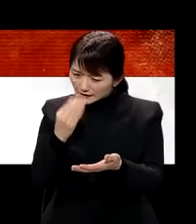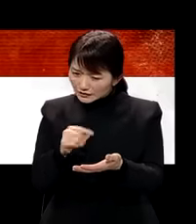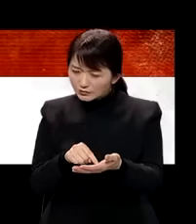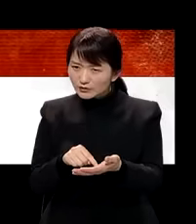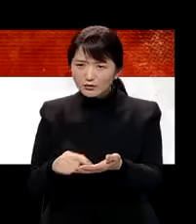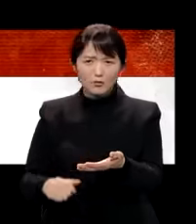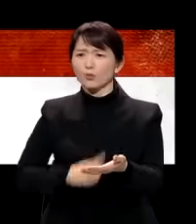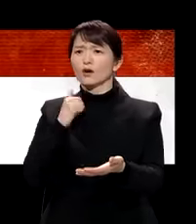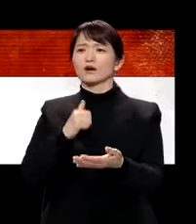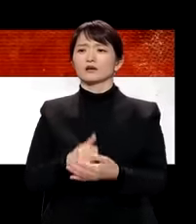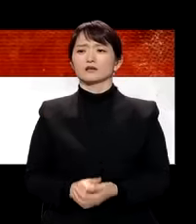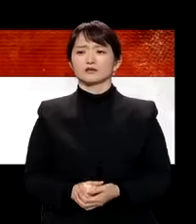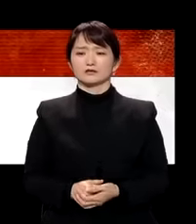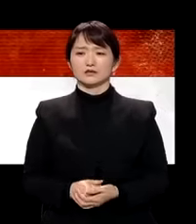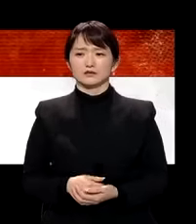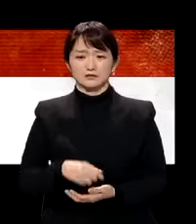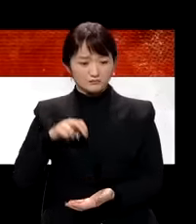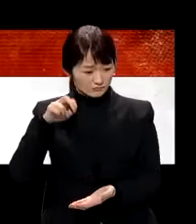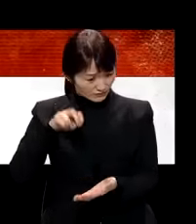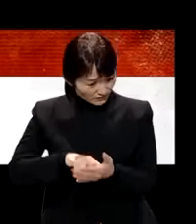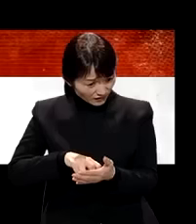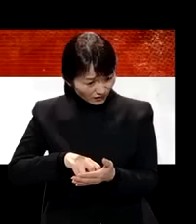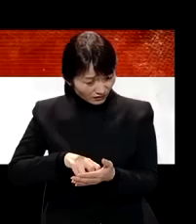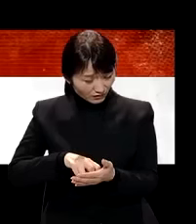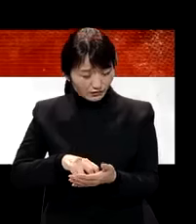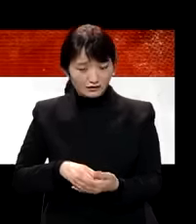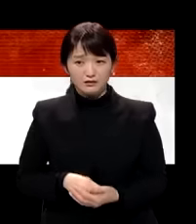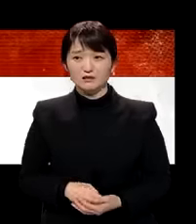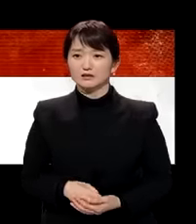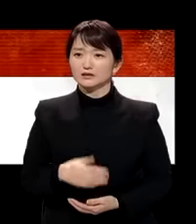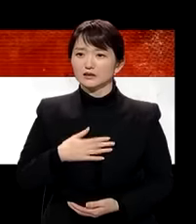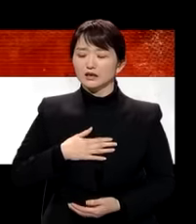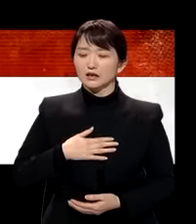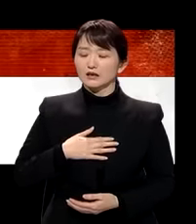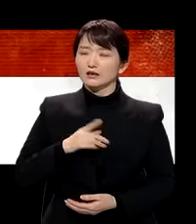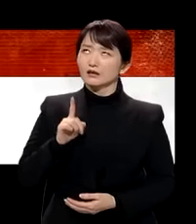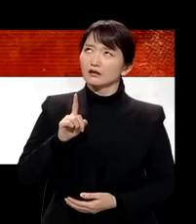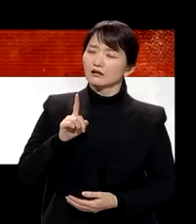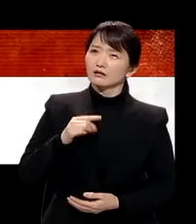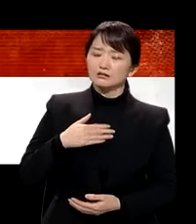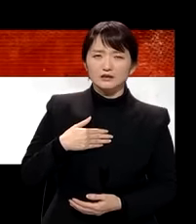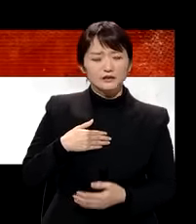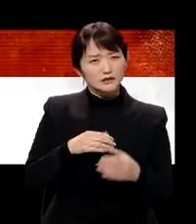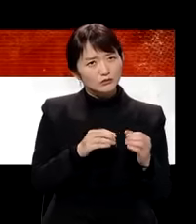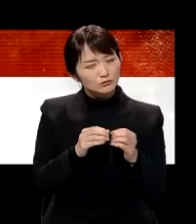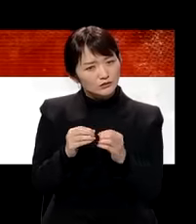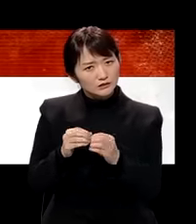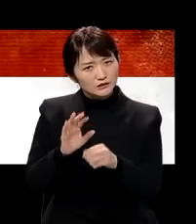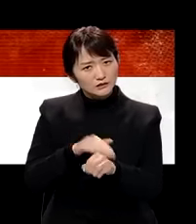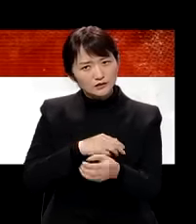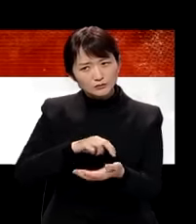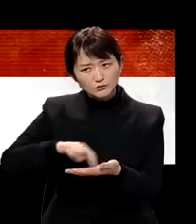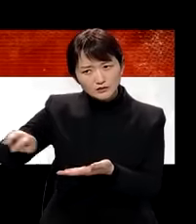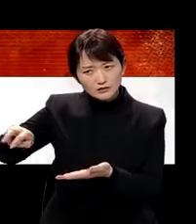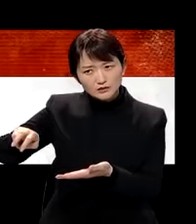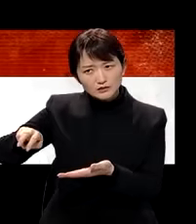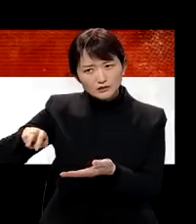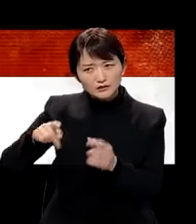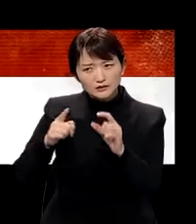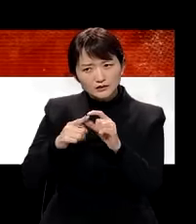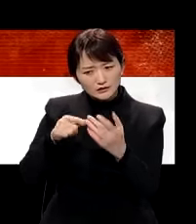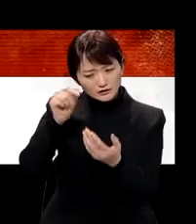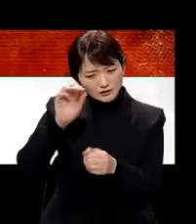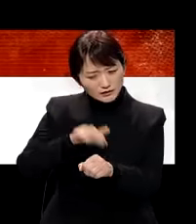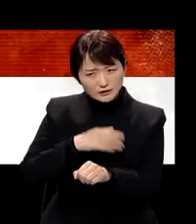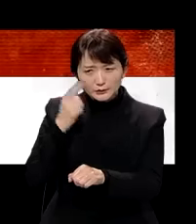무릎이라도 끌어야 되나요 아 내가 순간적으로 가 장을 잘못 썼나 선택을 잘못했나 이런